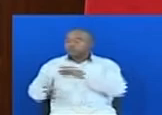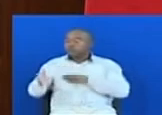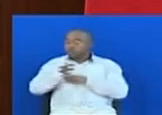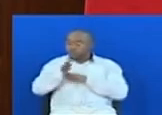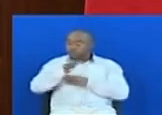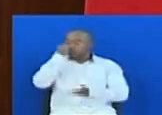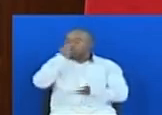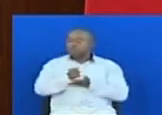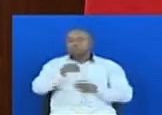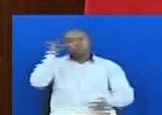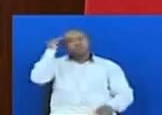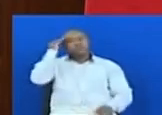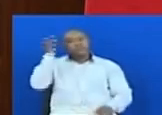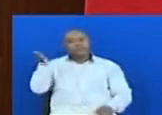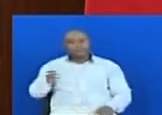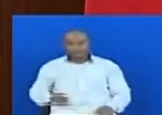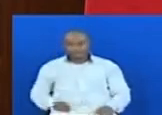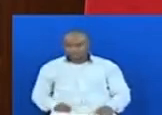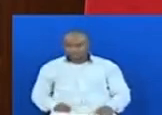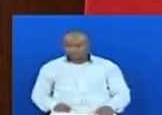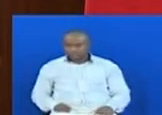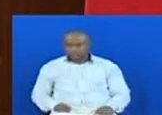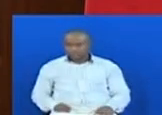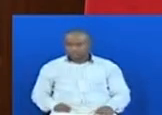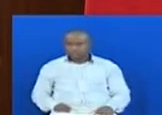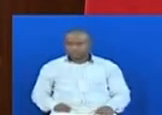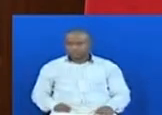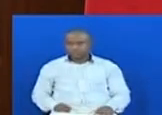maamuzi ya busara zaidi.